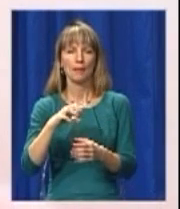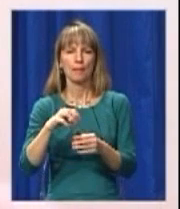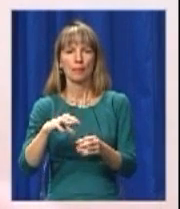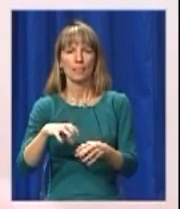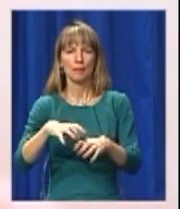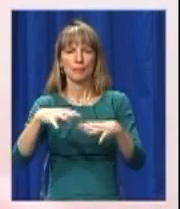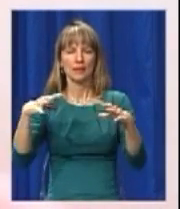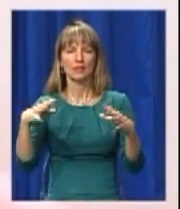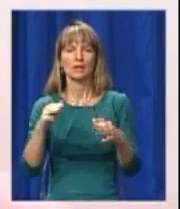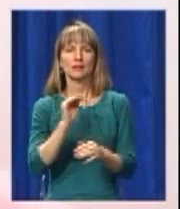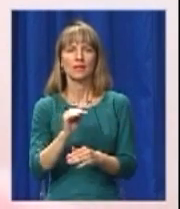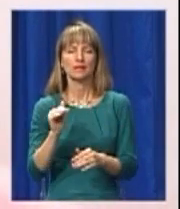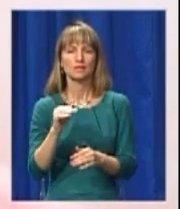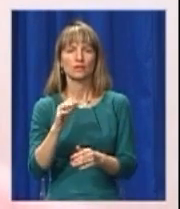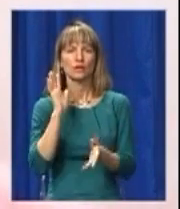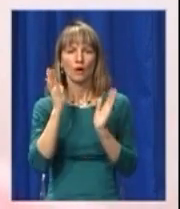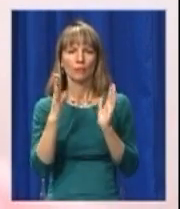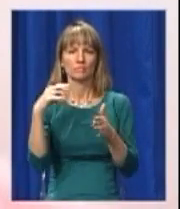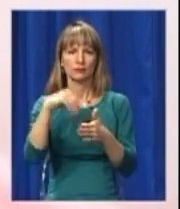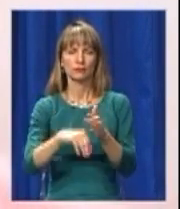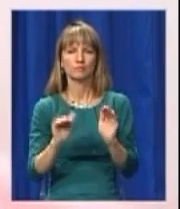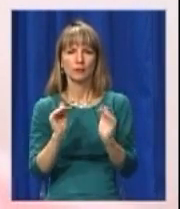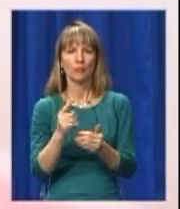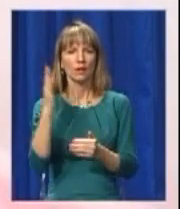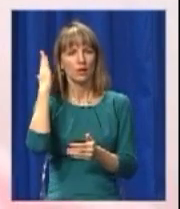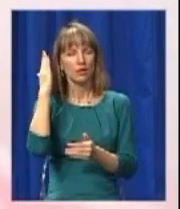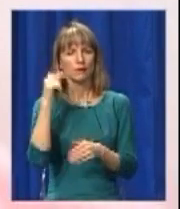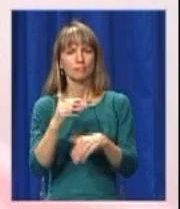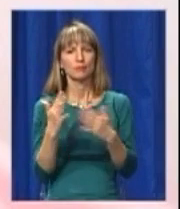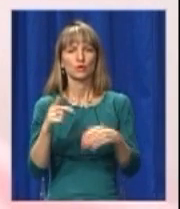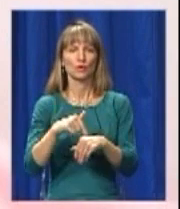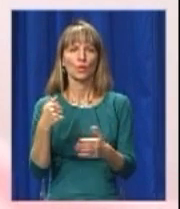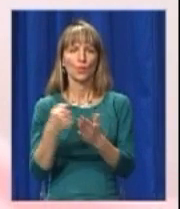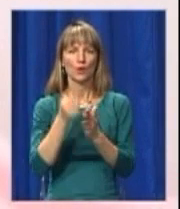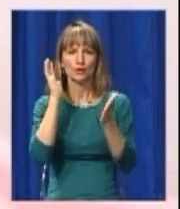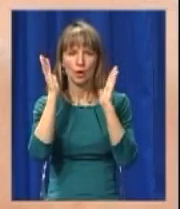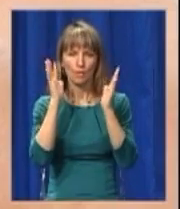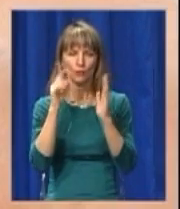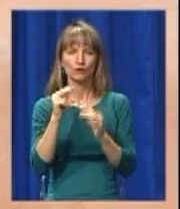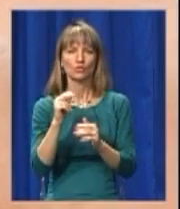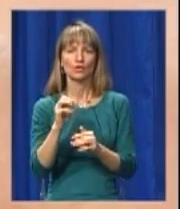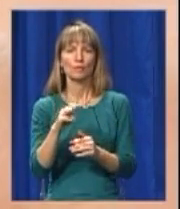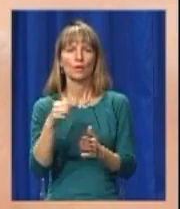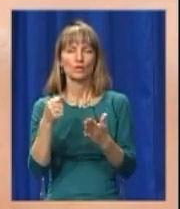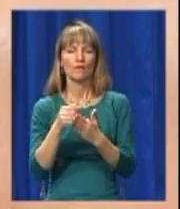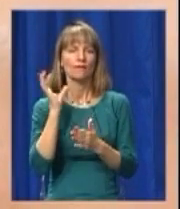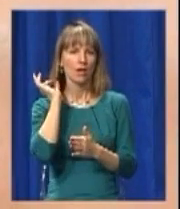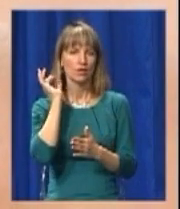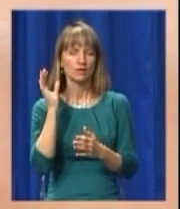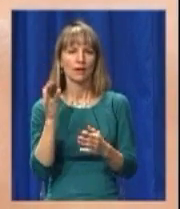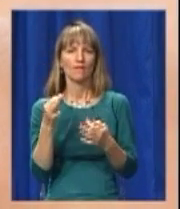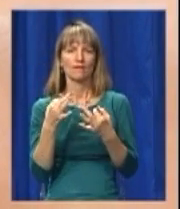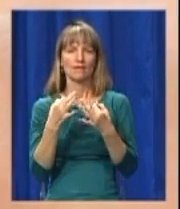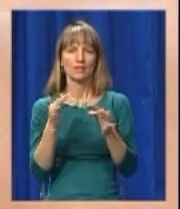шампуні містять менше таких елементів, адже дитячі голівоньки більш чутливіші до шампуней, ніж у дорослих. До речі, у відкритому